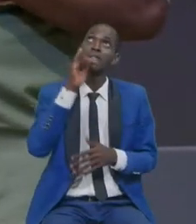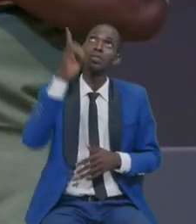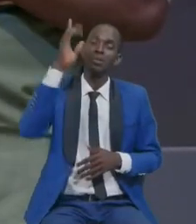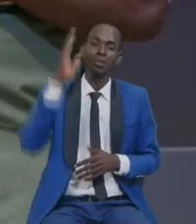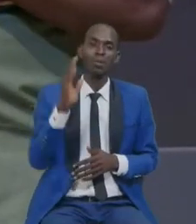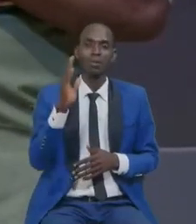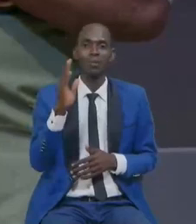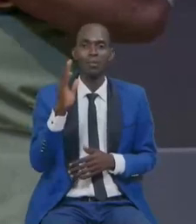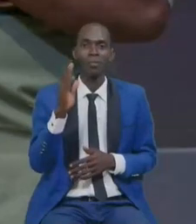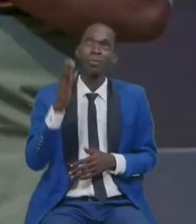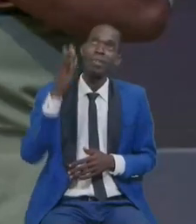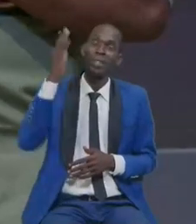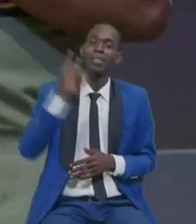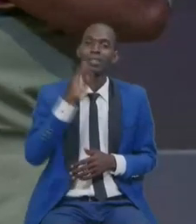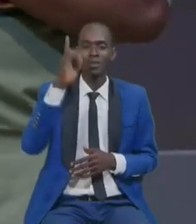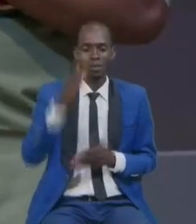il y a un Dieu ici,